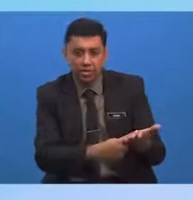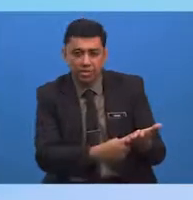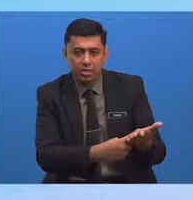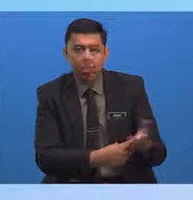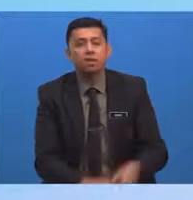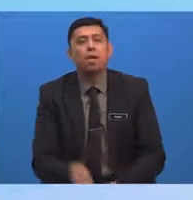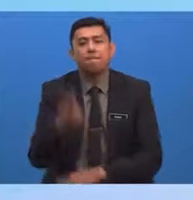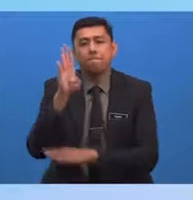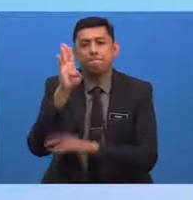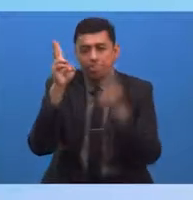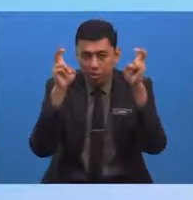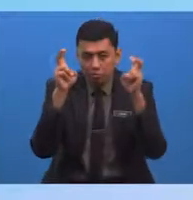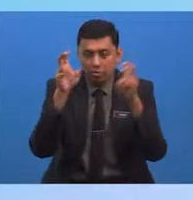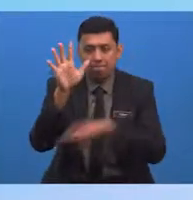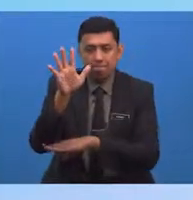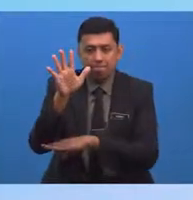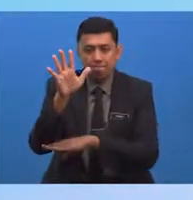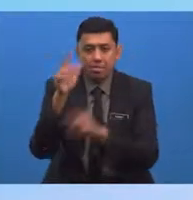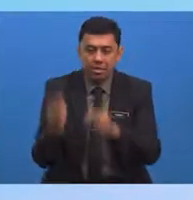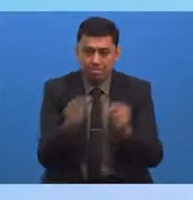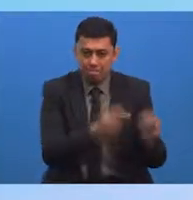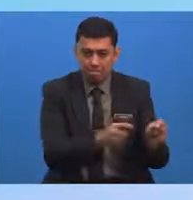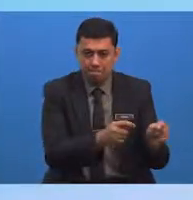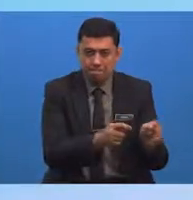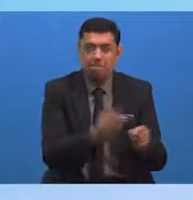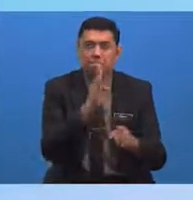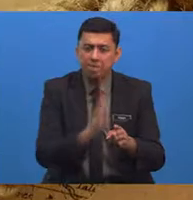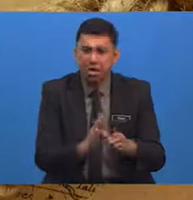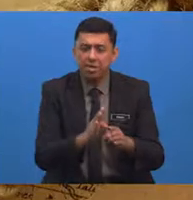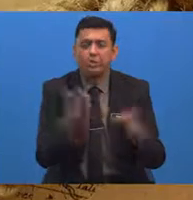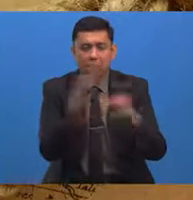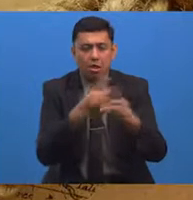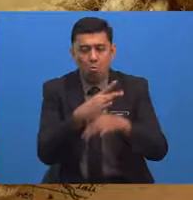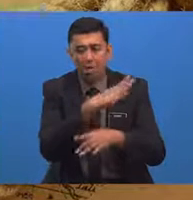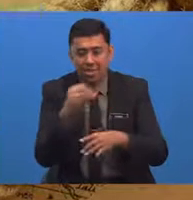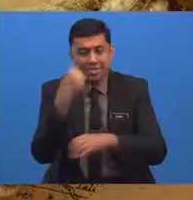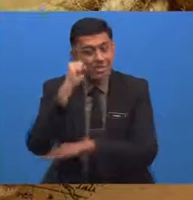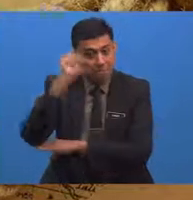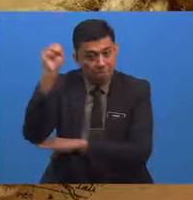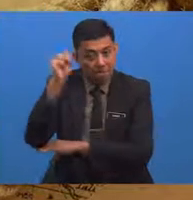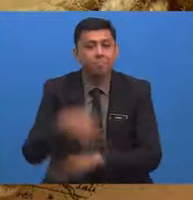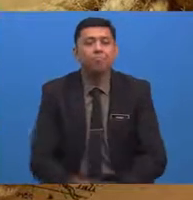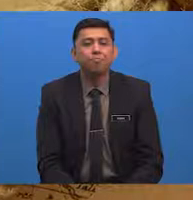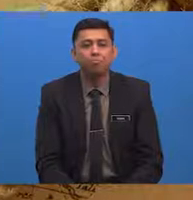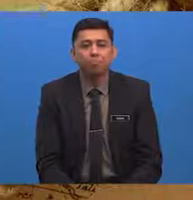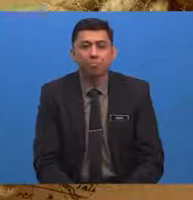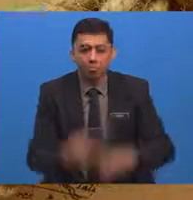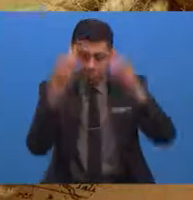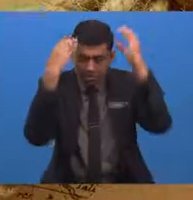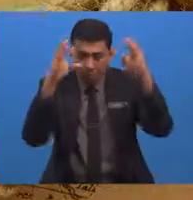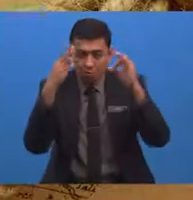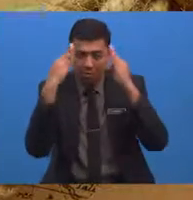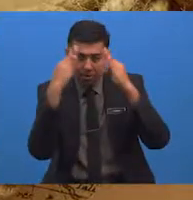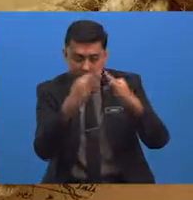5, pentadbiran barat di Sarawak dan Sabah. Walau bagaimanapun, cikgu akan